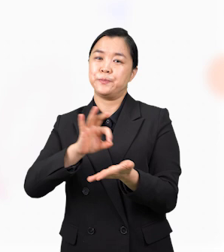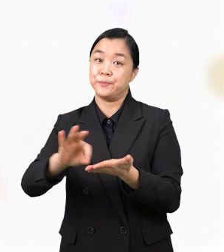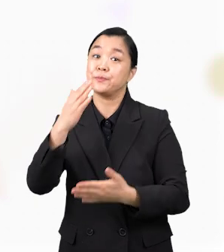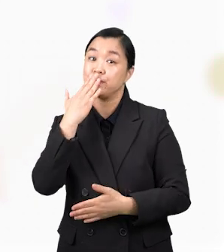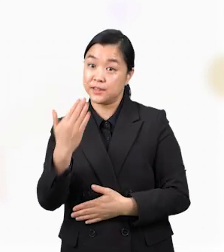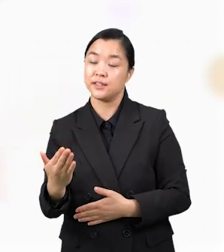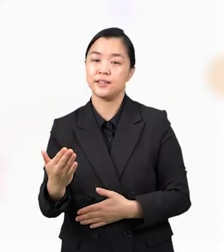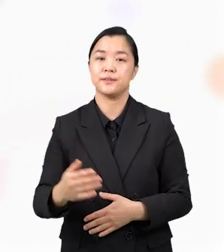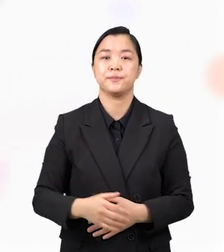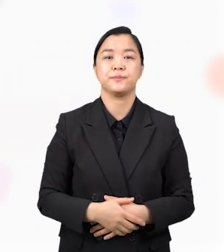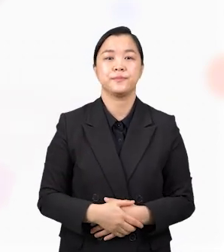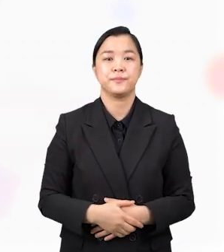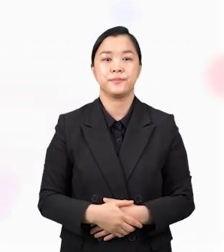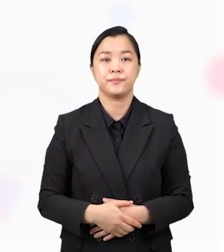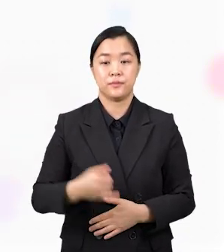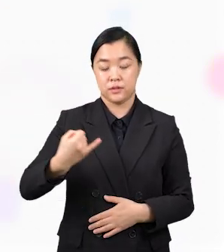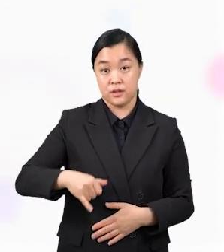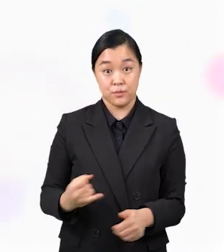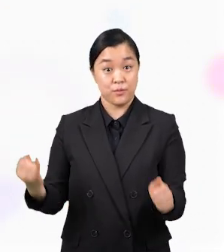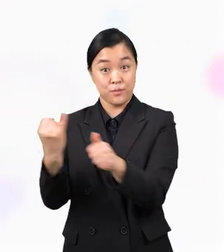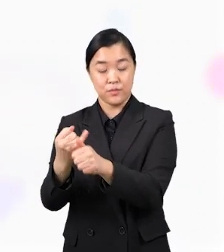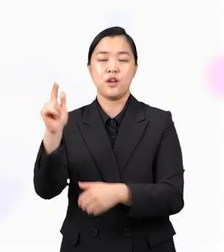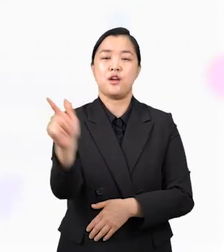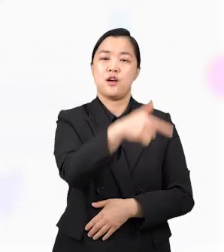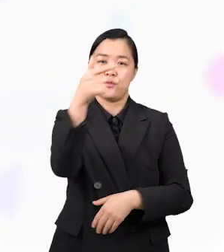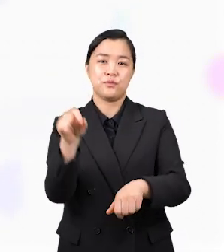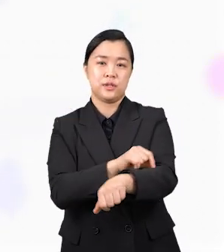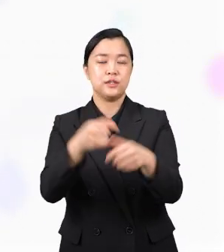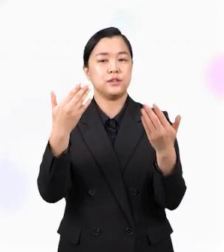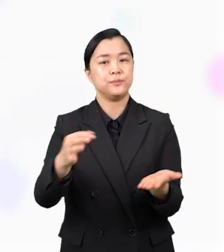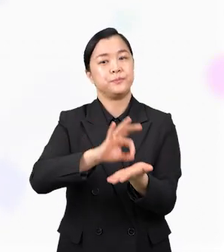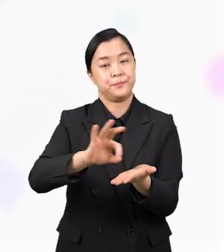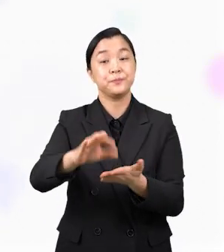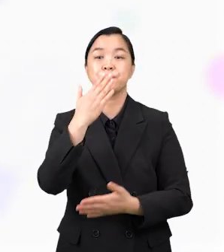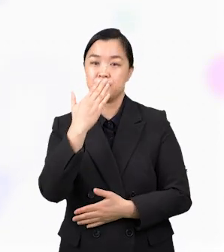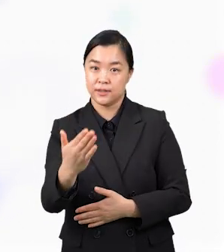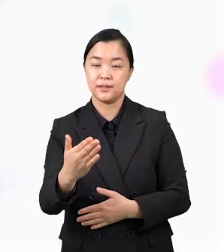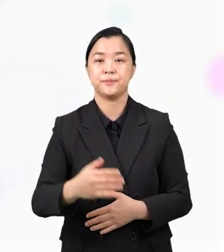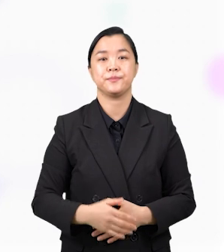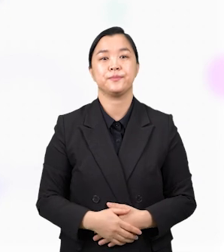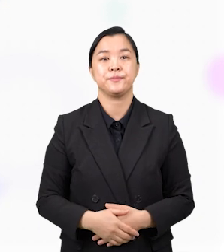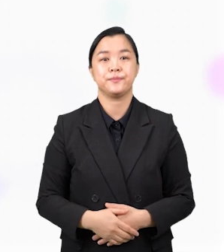5일의 특별휴가를 사용할 수 있으며 자녀가 결혼을 한 경우 하루의